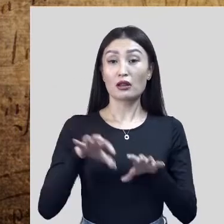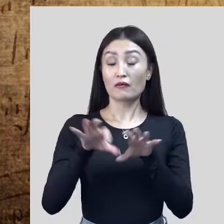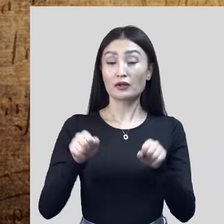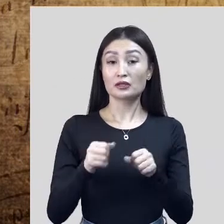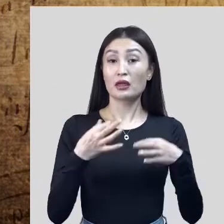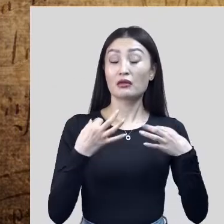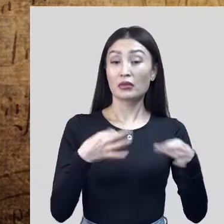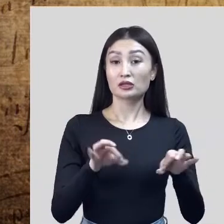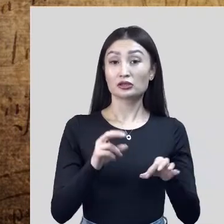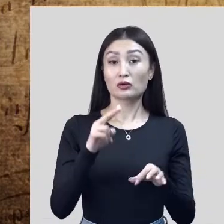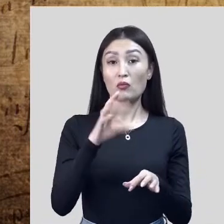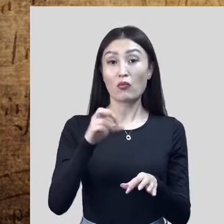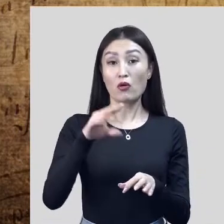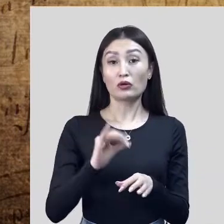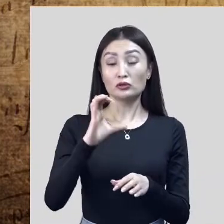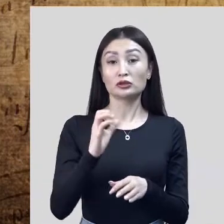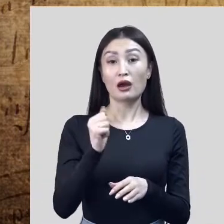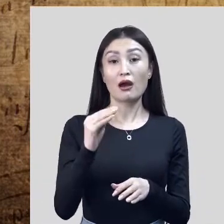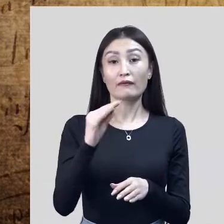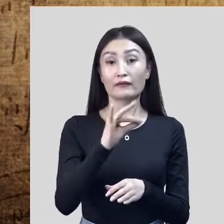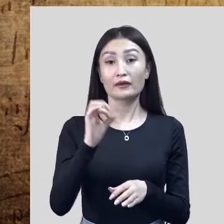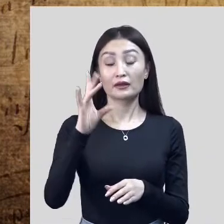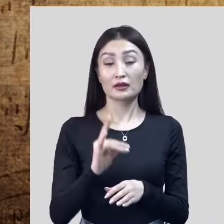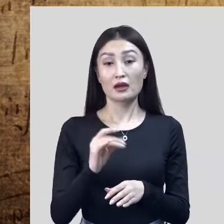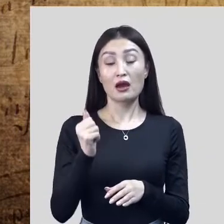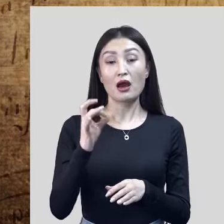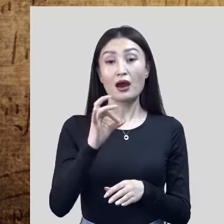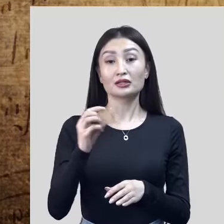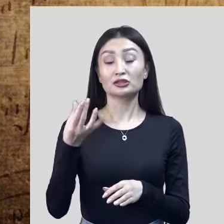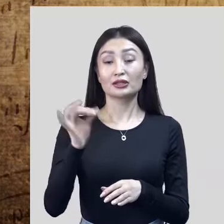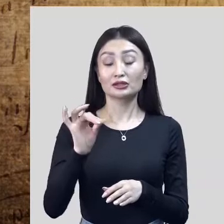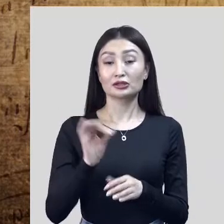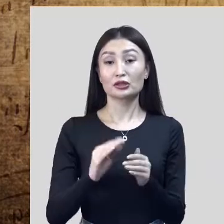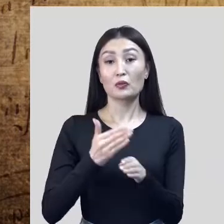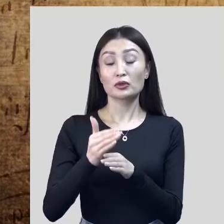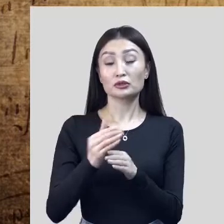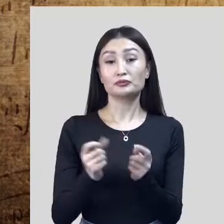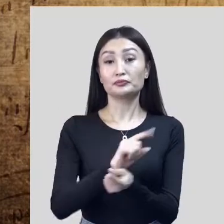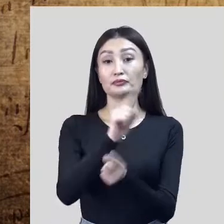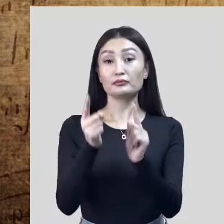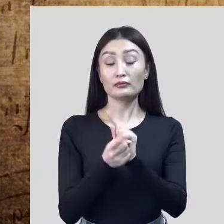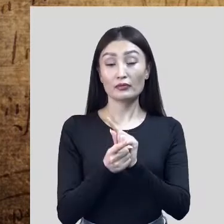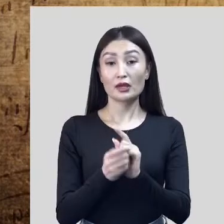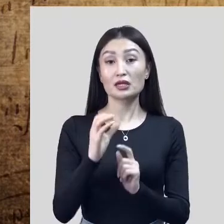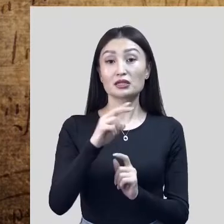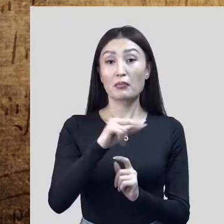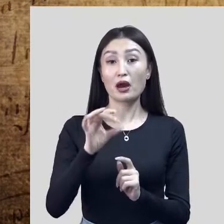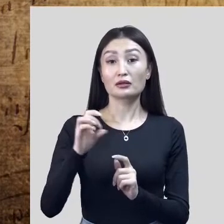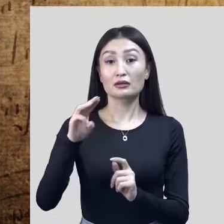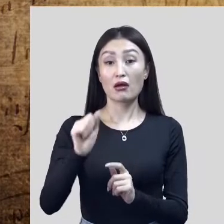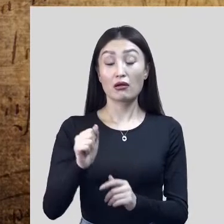Примером демократического полиса были Афины, аристократического, позднее переродившегося в олигархический, Спарта.